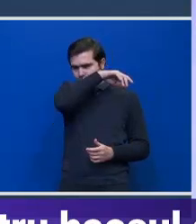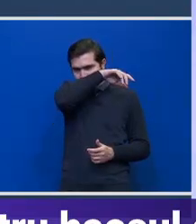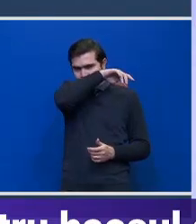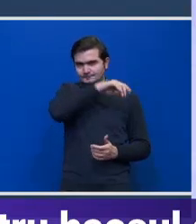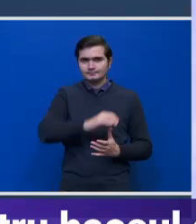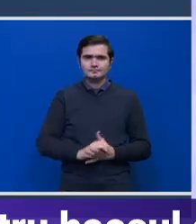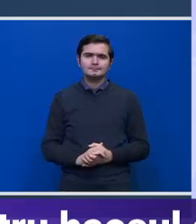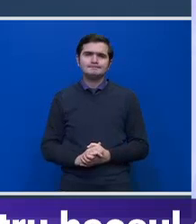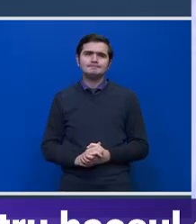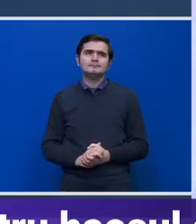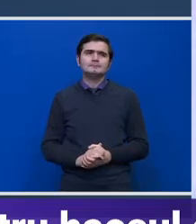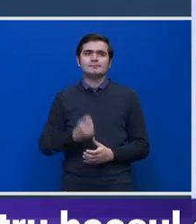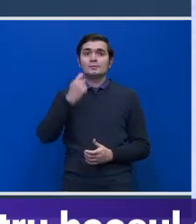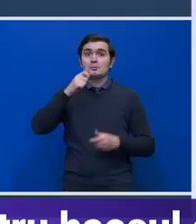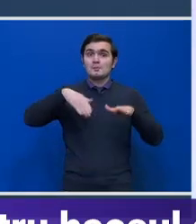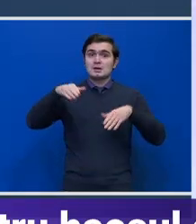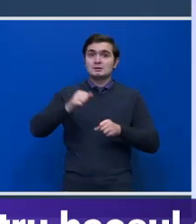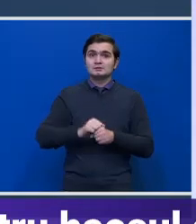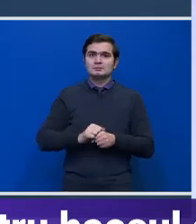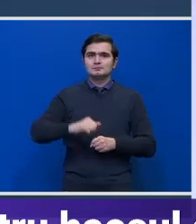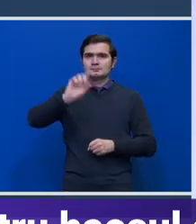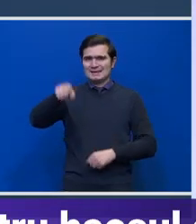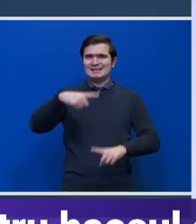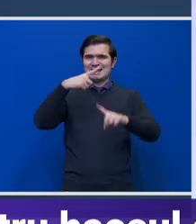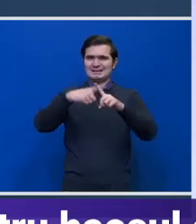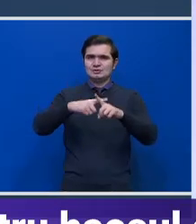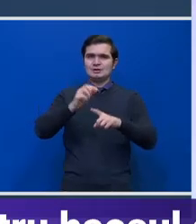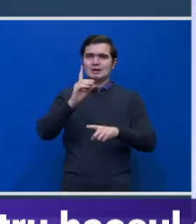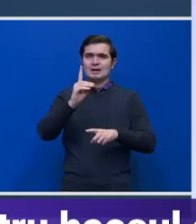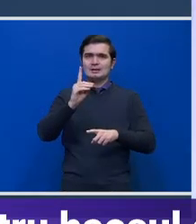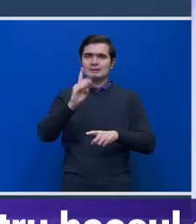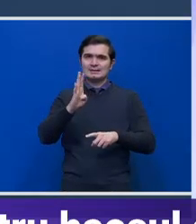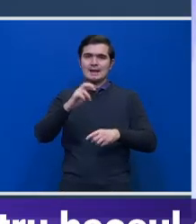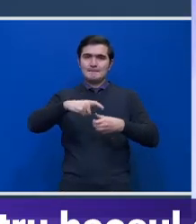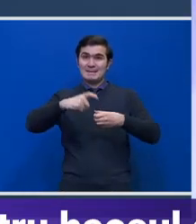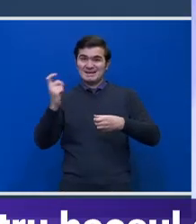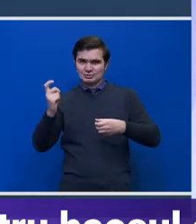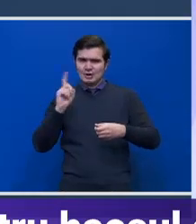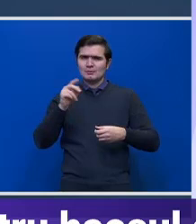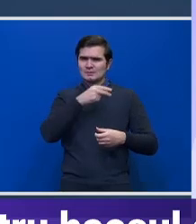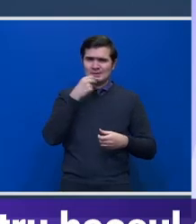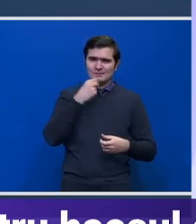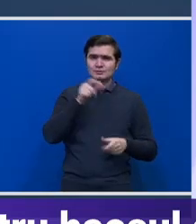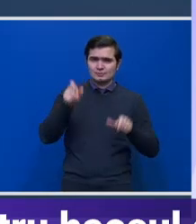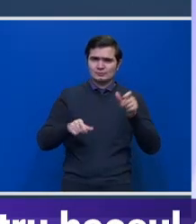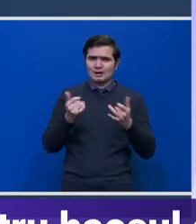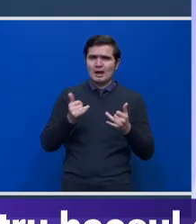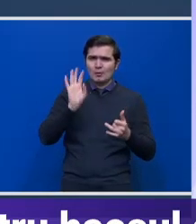Mulțumesc. Domnule ministru, de interzicerea debranșării vor beneficia și persoanele care deja înregistrează restanțe la plata